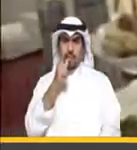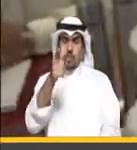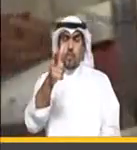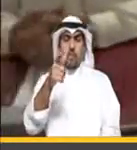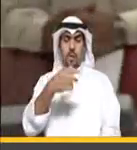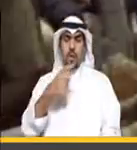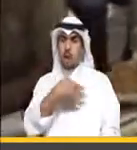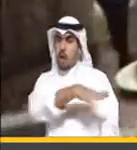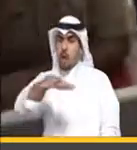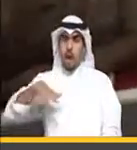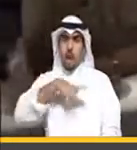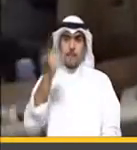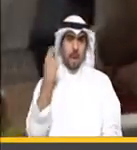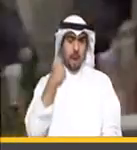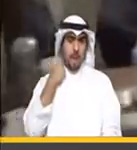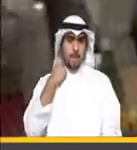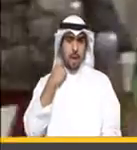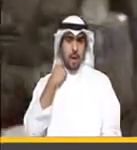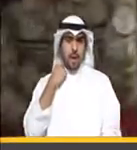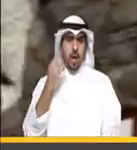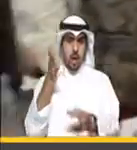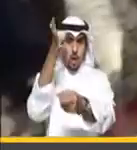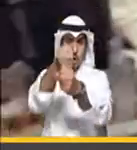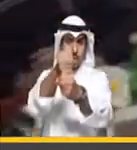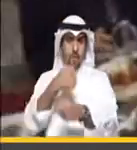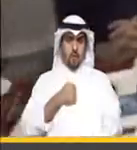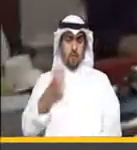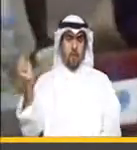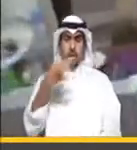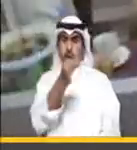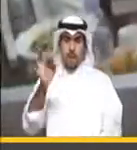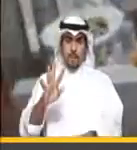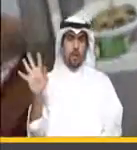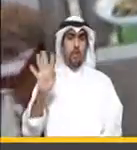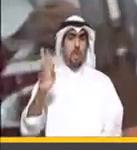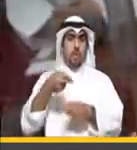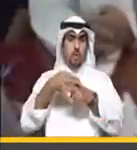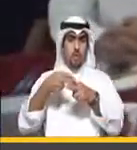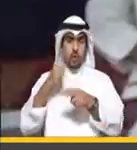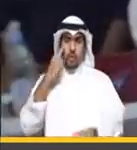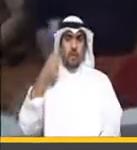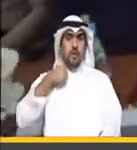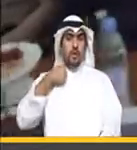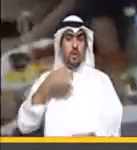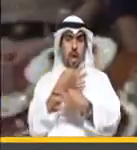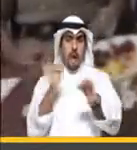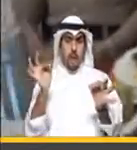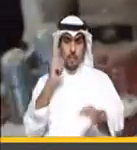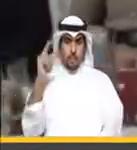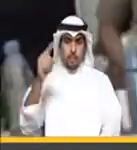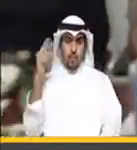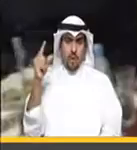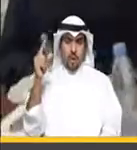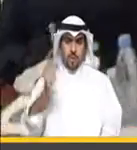نصب أعينها أمن الوطن وأمان المواطن والمقيم والمستجدات على الساحة الدولية